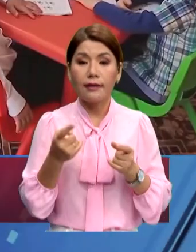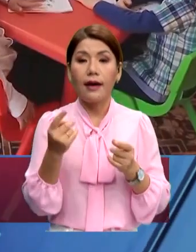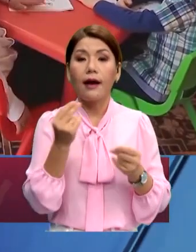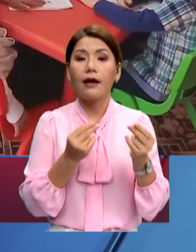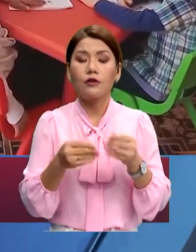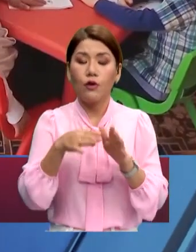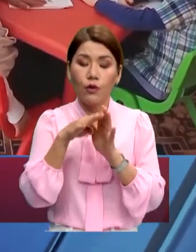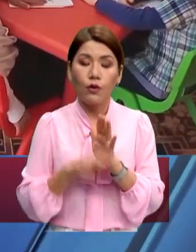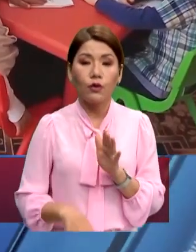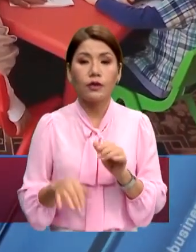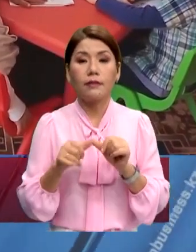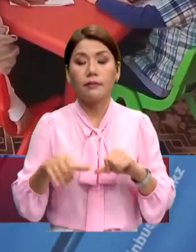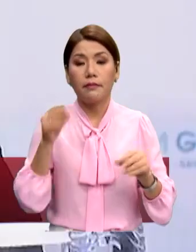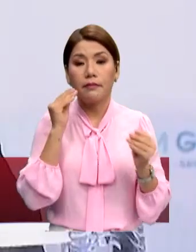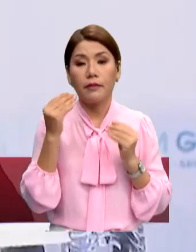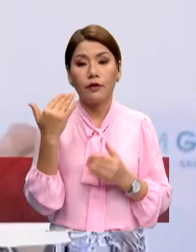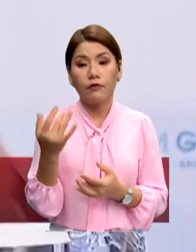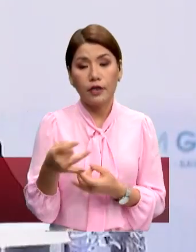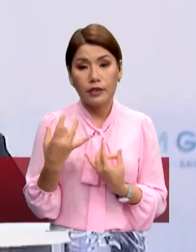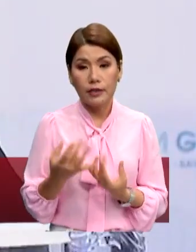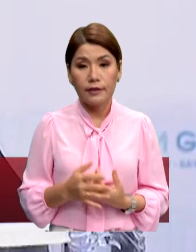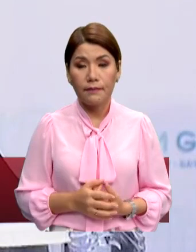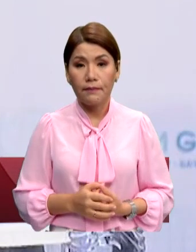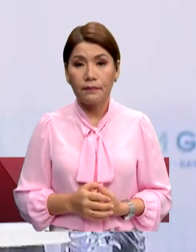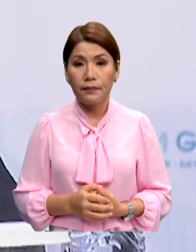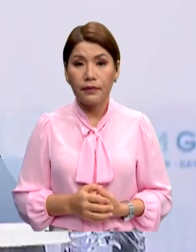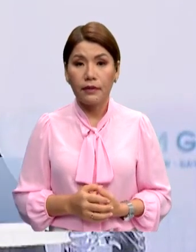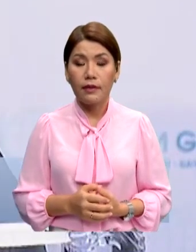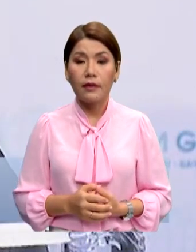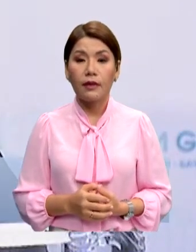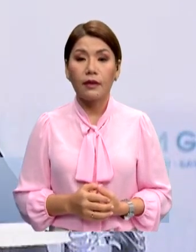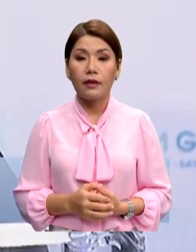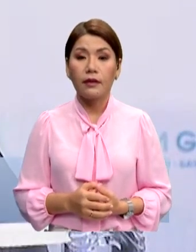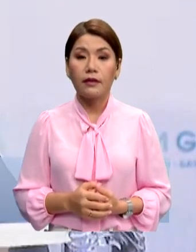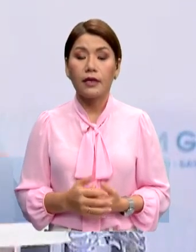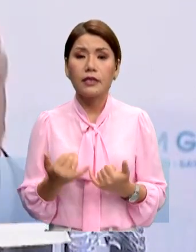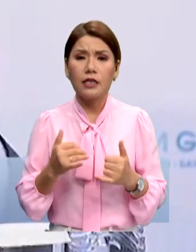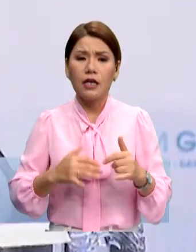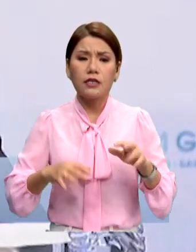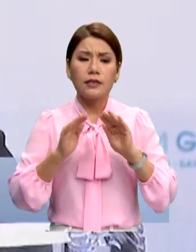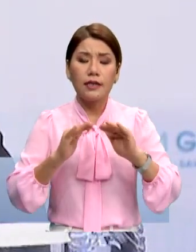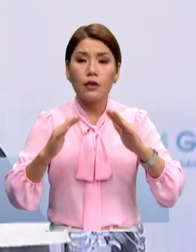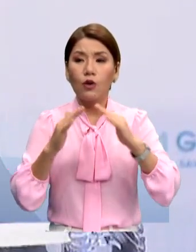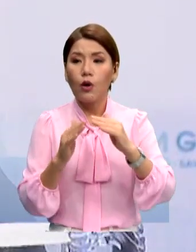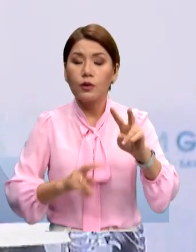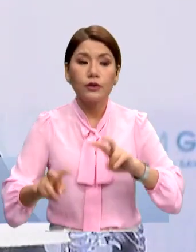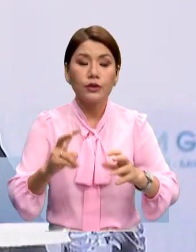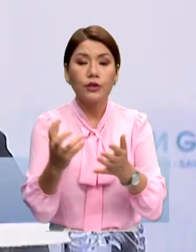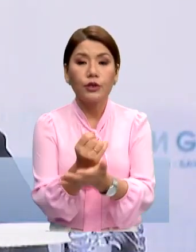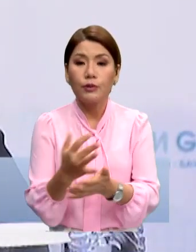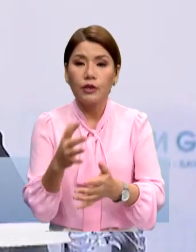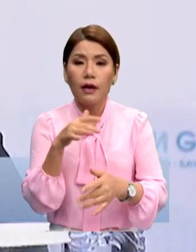намного хуже, отмечают эксперты. Сам 2 месяца искал, не мог садик здесь найти. Везде хай-вай, все. Оказалось,